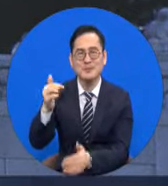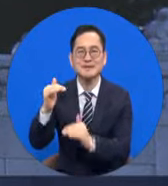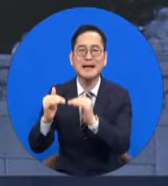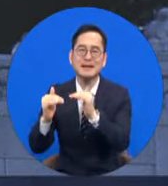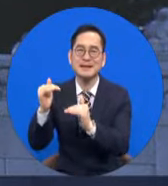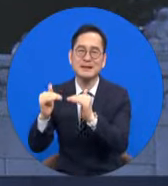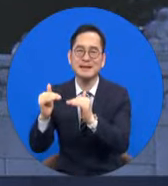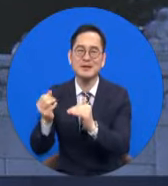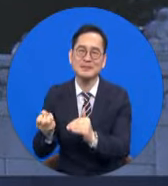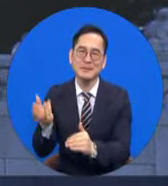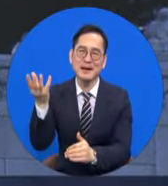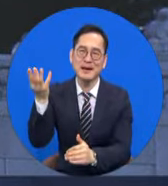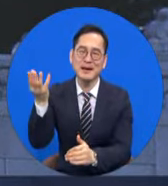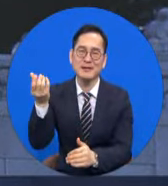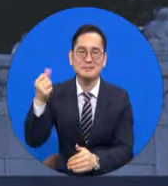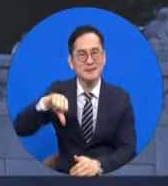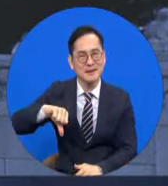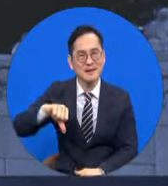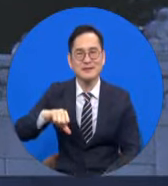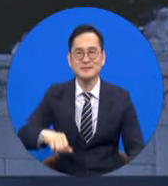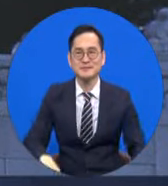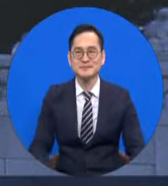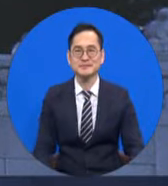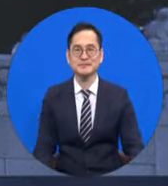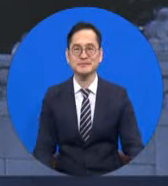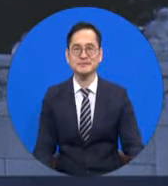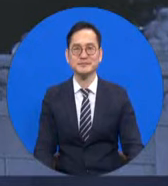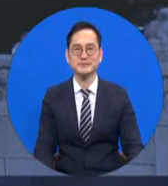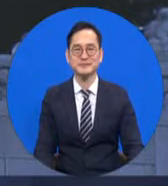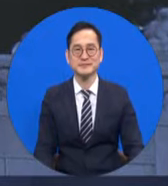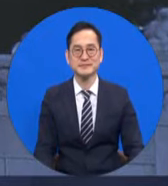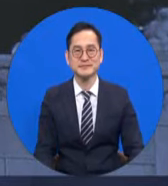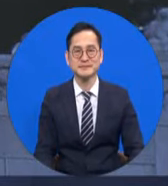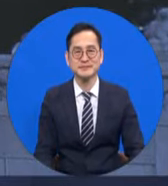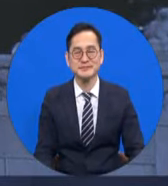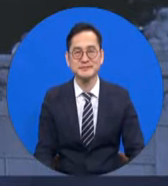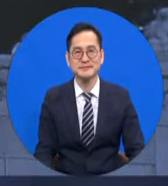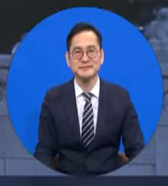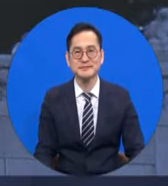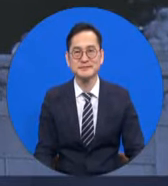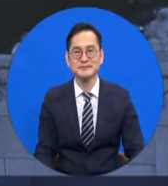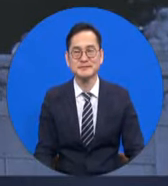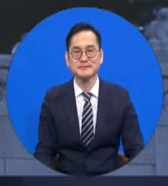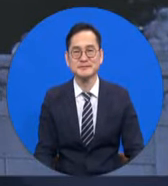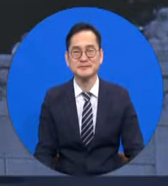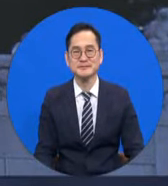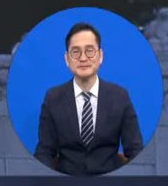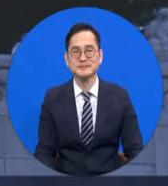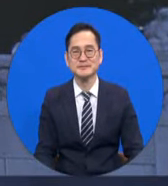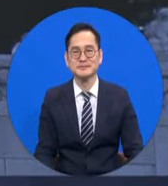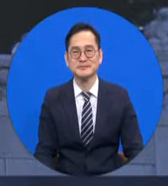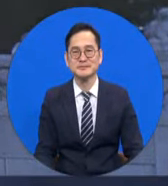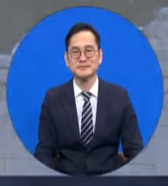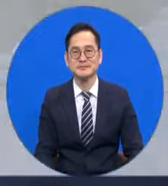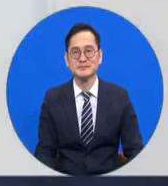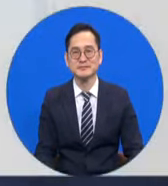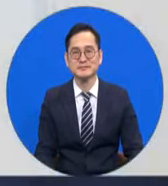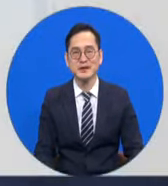을 수백 표 차이면 정말 아슬아슬한 차이라는 얘기인데요. 어떤 얘기일까요? 함께 보시죠.